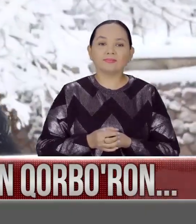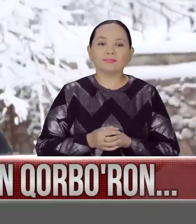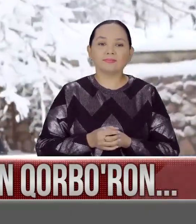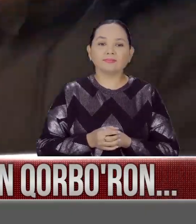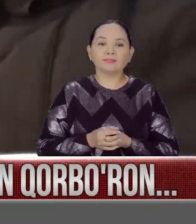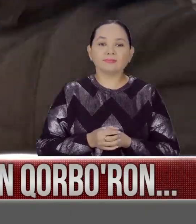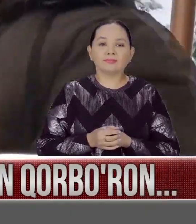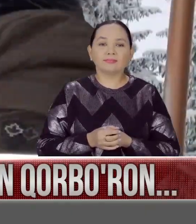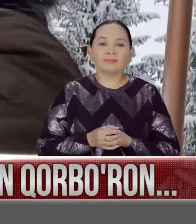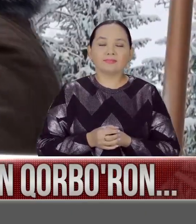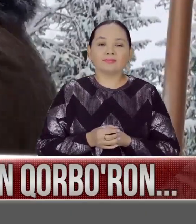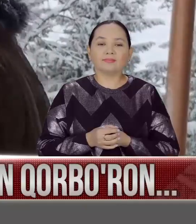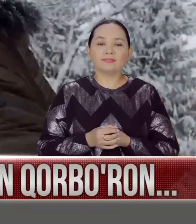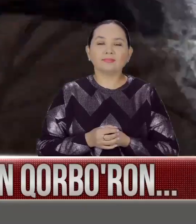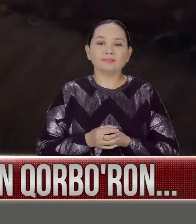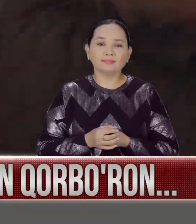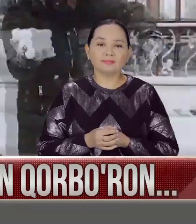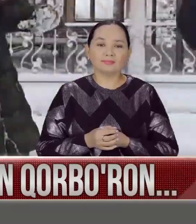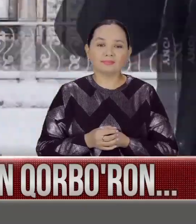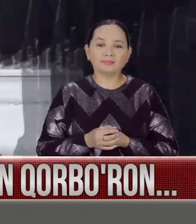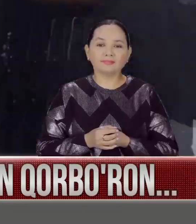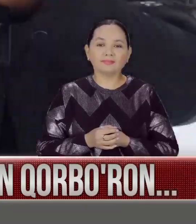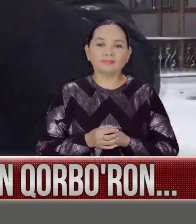Nima men? Yerdan qor chiqib kelishi mumkin.